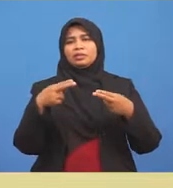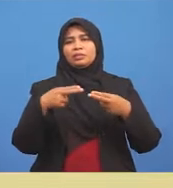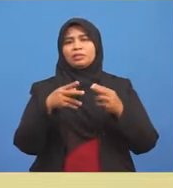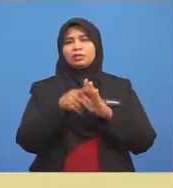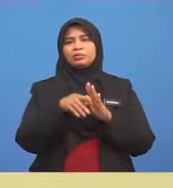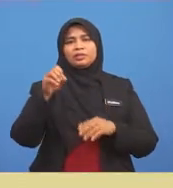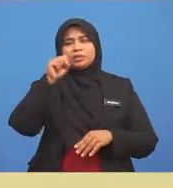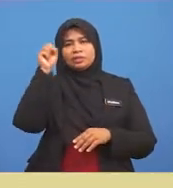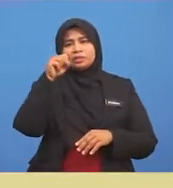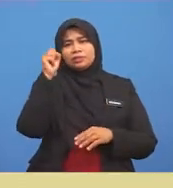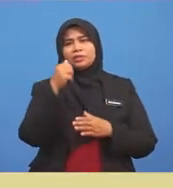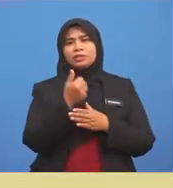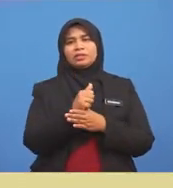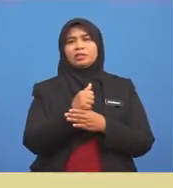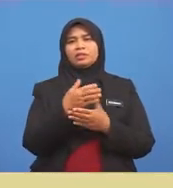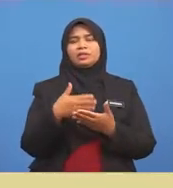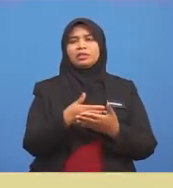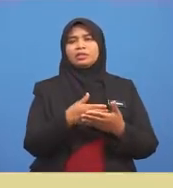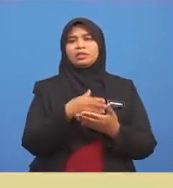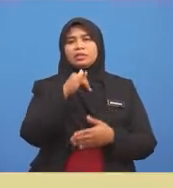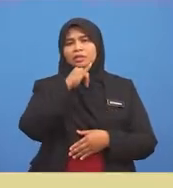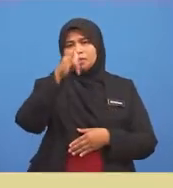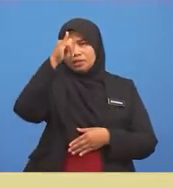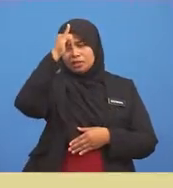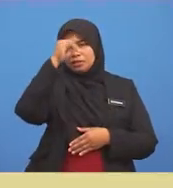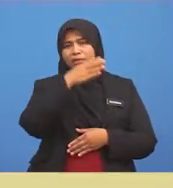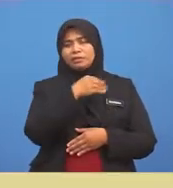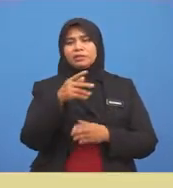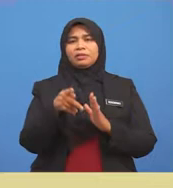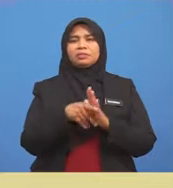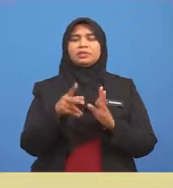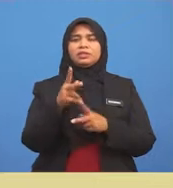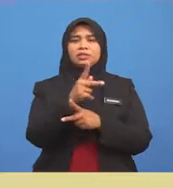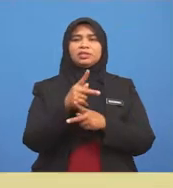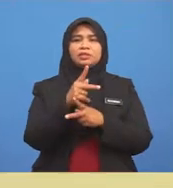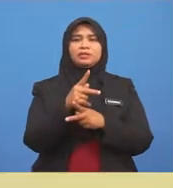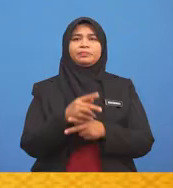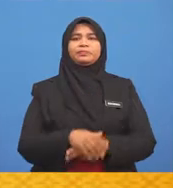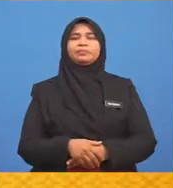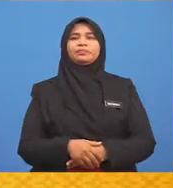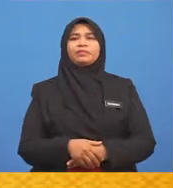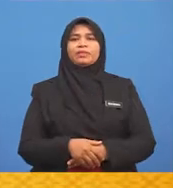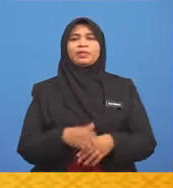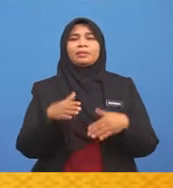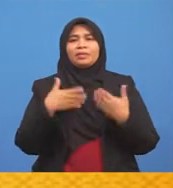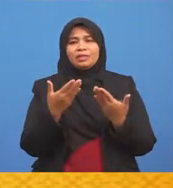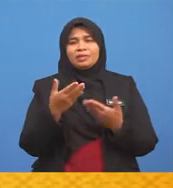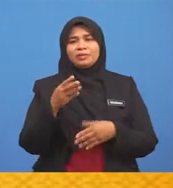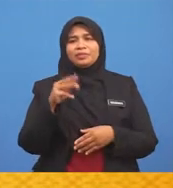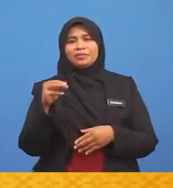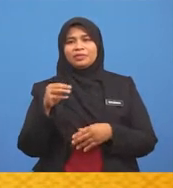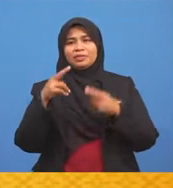hubungan silaturahim antara anak yatim dan penjaganya. Bagaimana